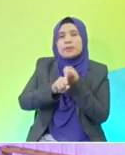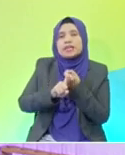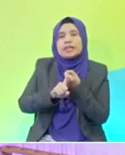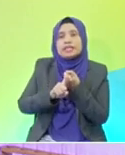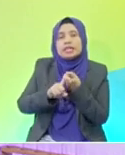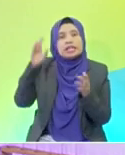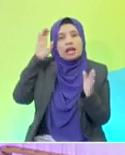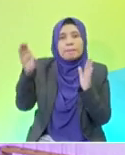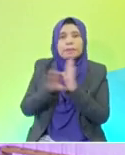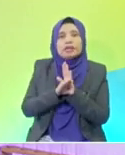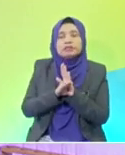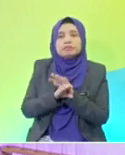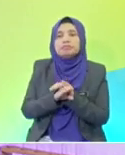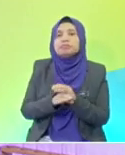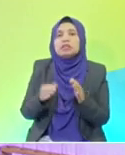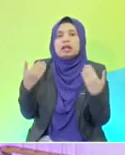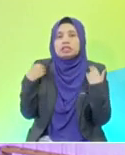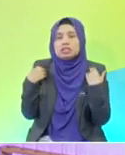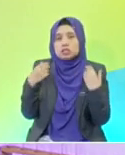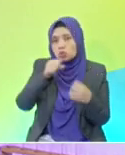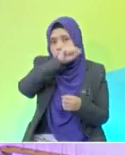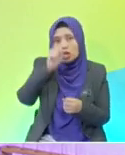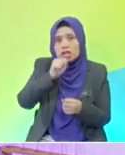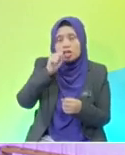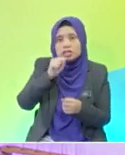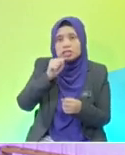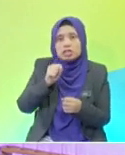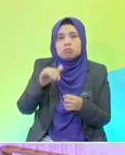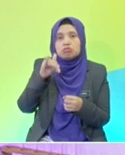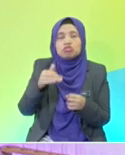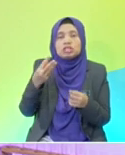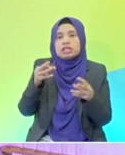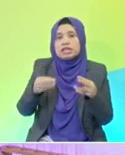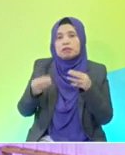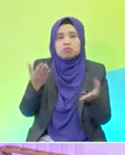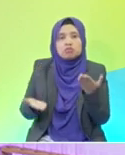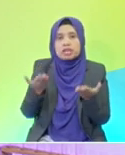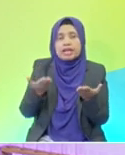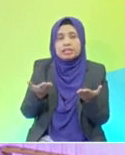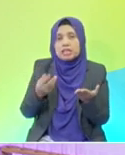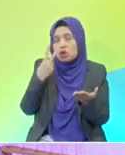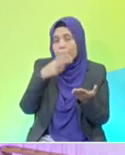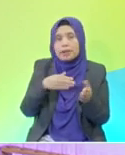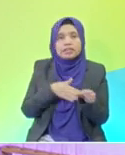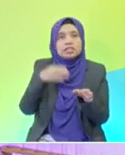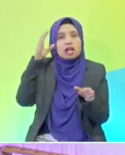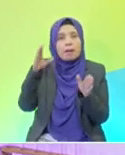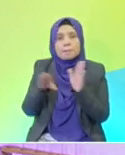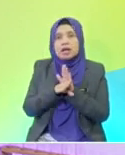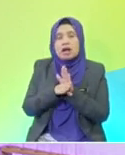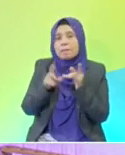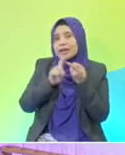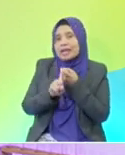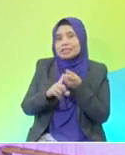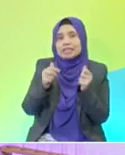gambar Oke terdapat soalan-soal mungkin ditafsirkan berkaitan dengan gambar calon diberi gambar berkaitan